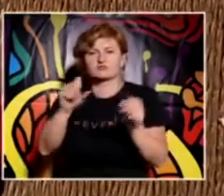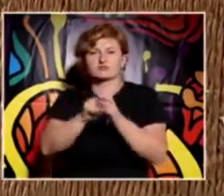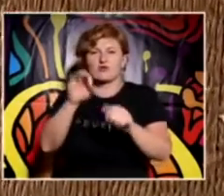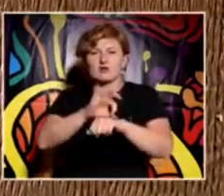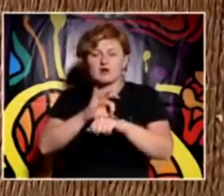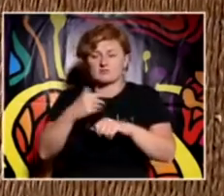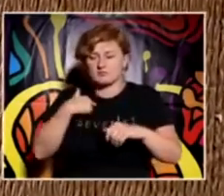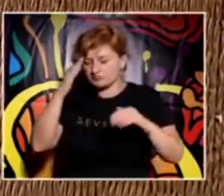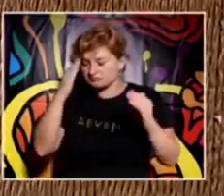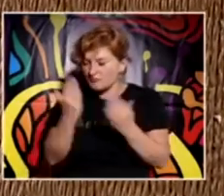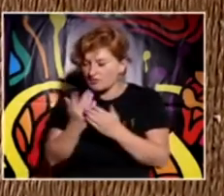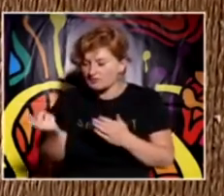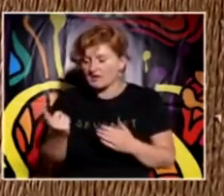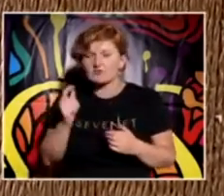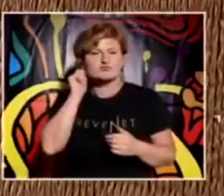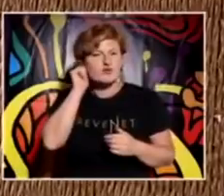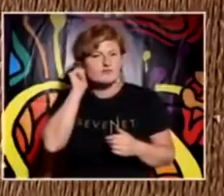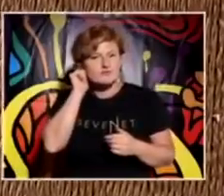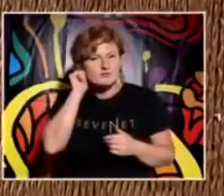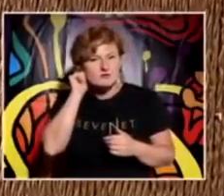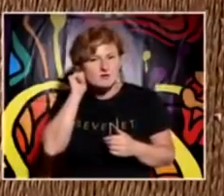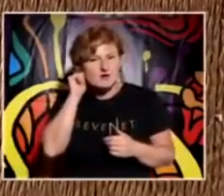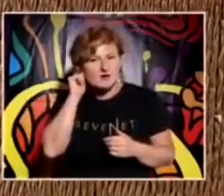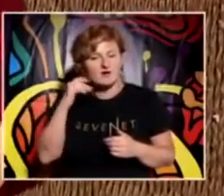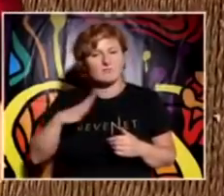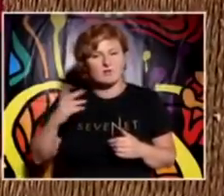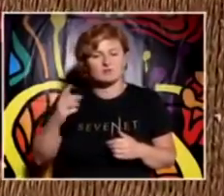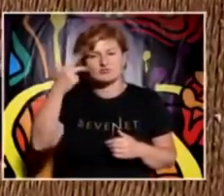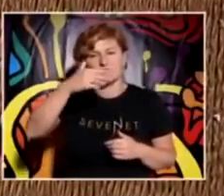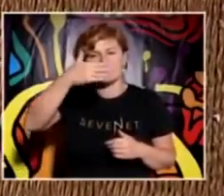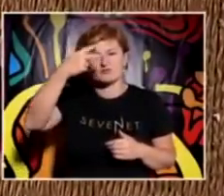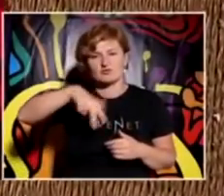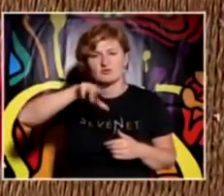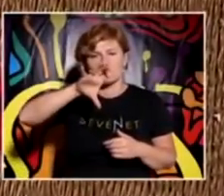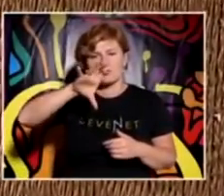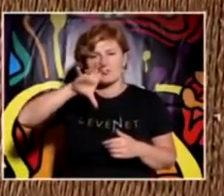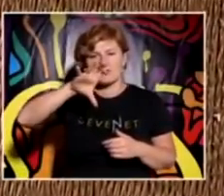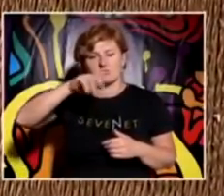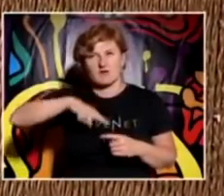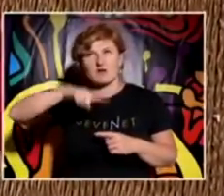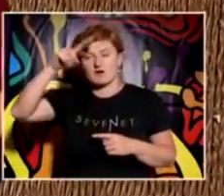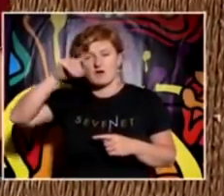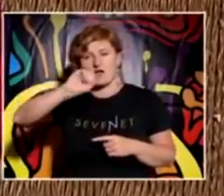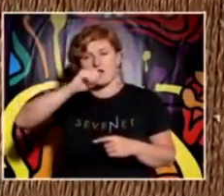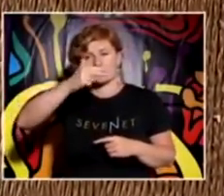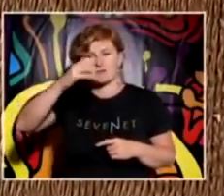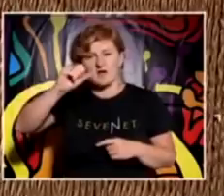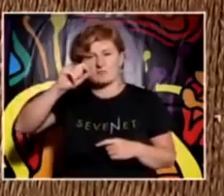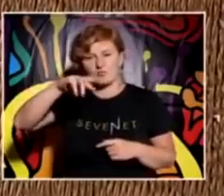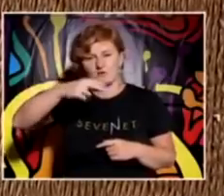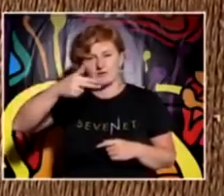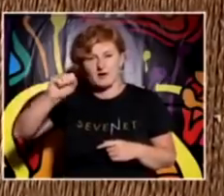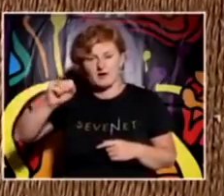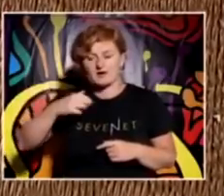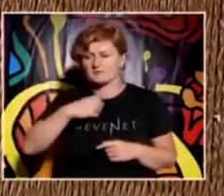która była w ostatniej wiosce pod Annapurną na 3,5 tysiąca metrów i miała takie wykręcone kończyny, nie miała w nich siły. Ja się pytam, na co ona jest